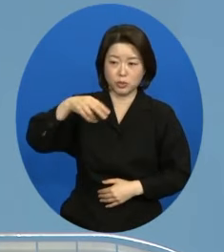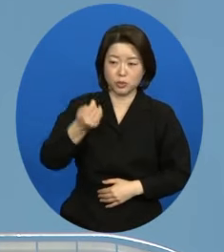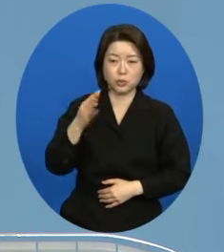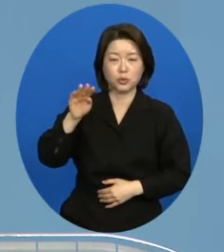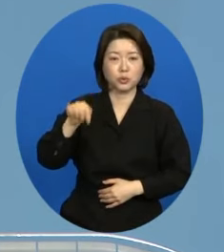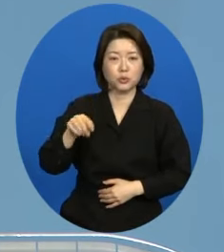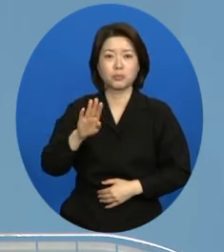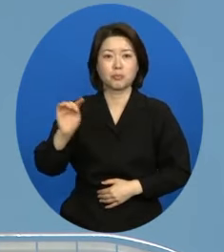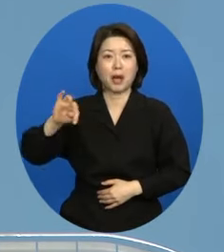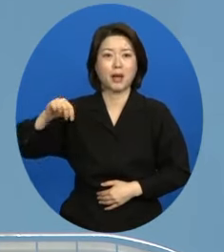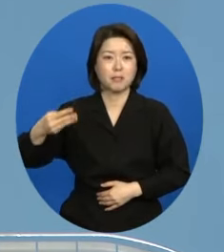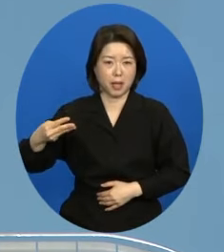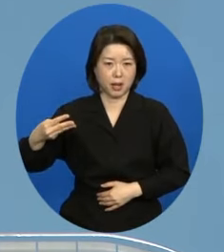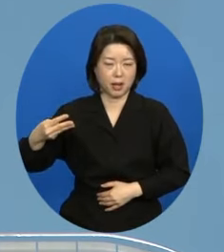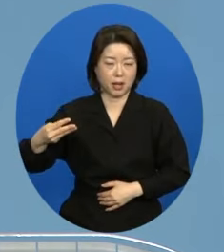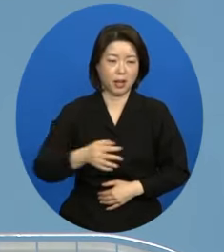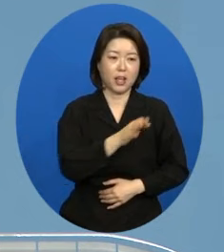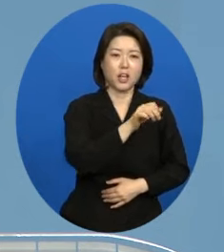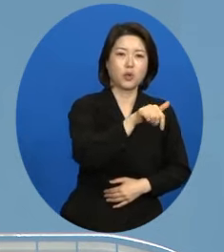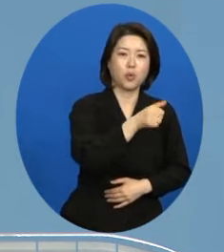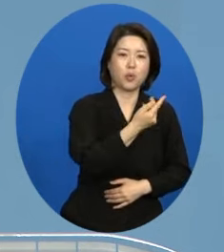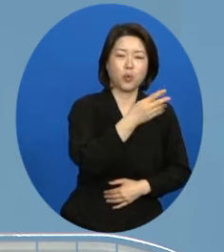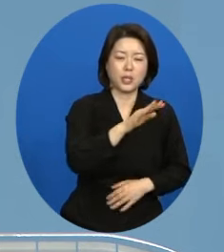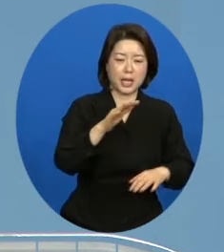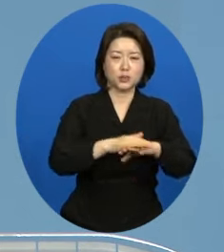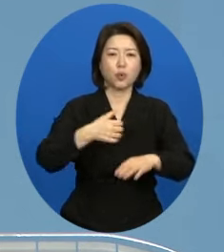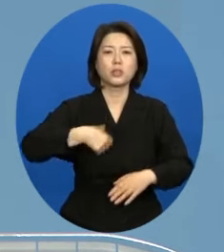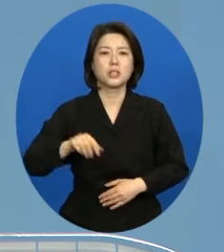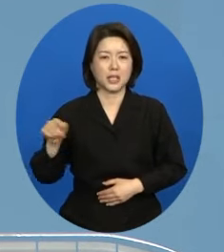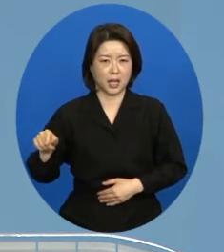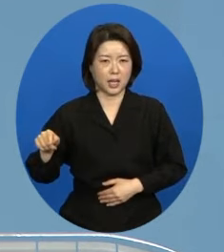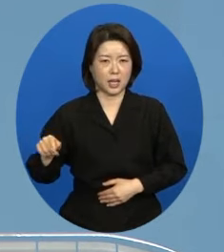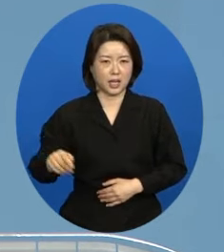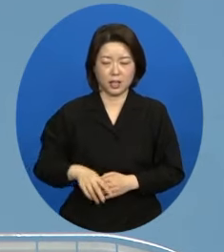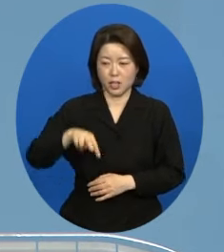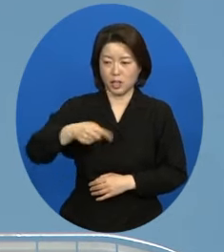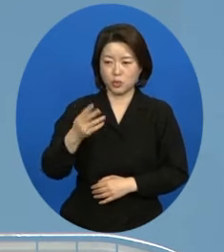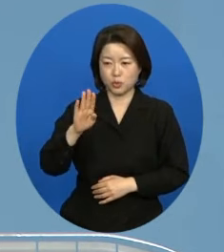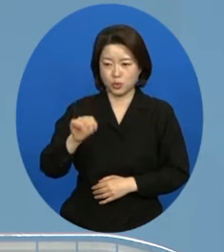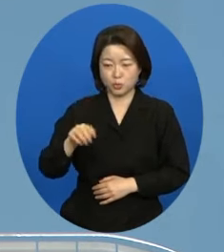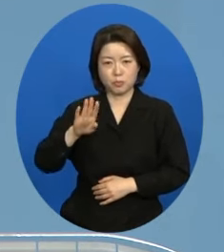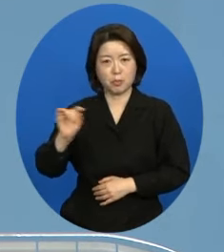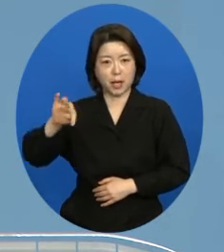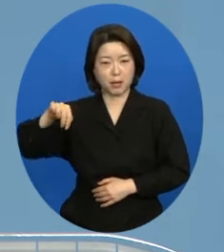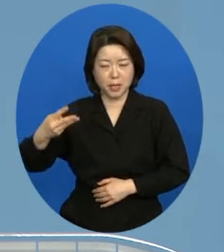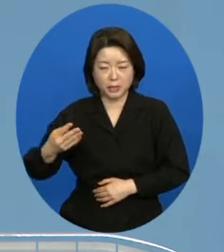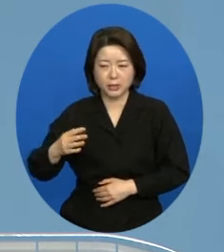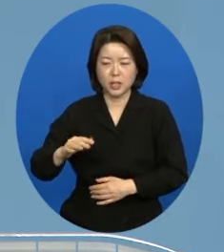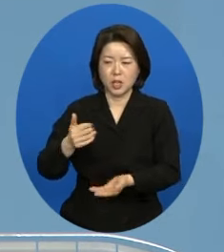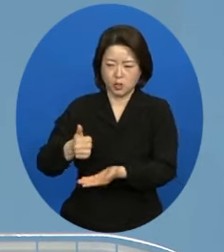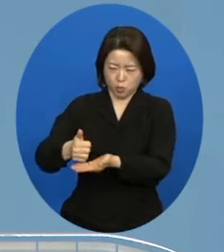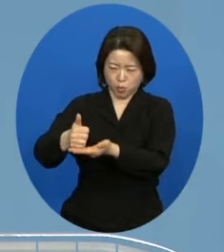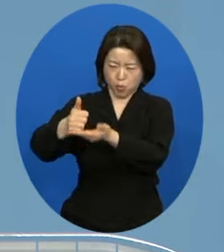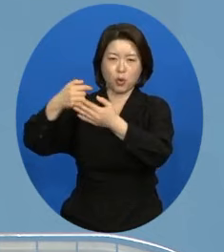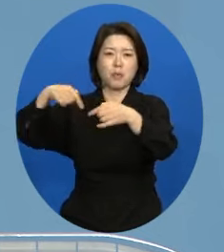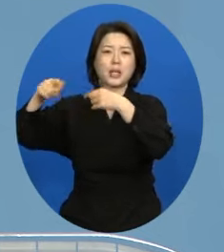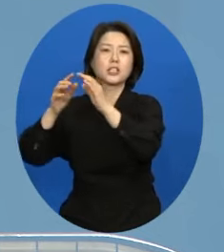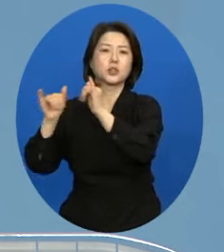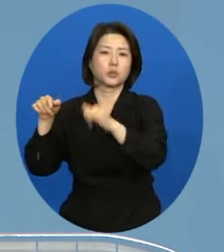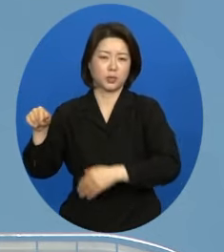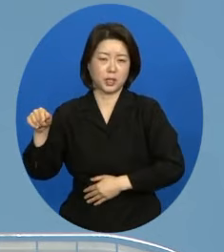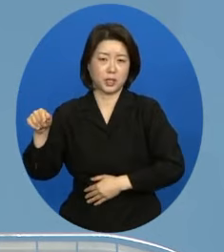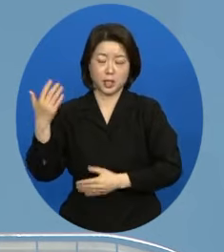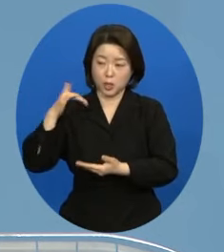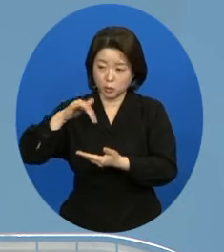바입니다 여의 손자 스룹바벨은 종경 맞는 지도자였습니다 그리고 그가 돌아와서 한 일이